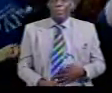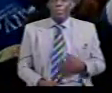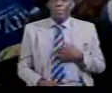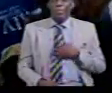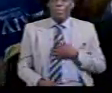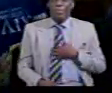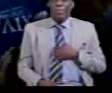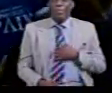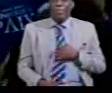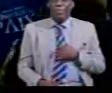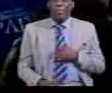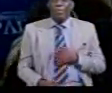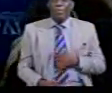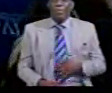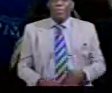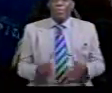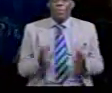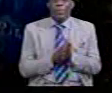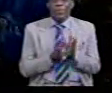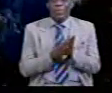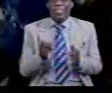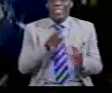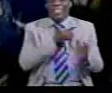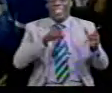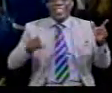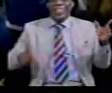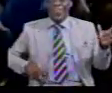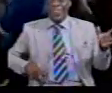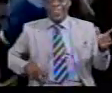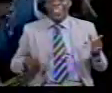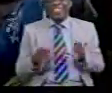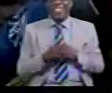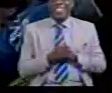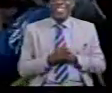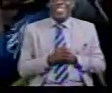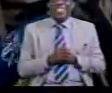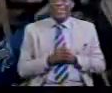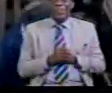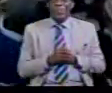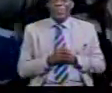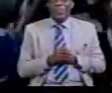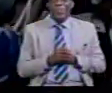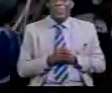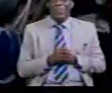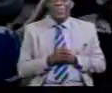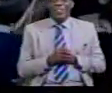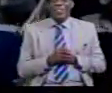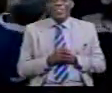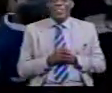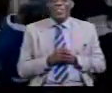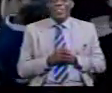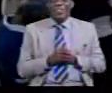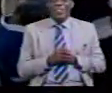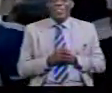Gloire à Dieu. Praise praise the